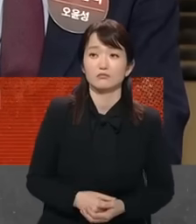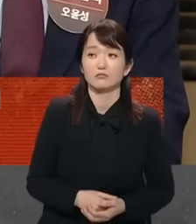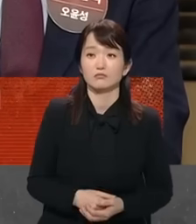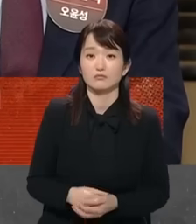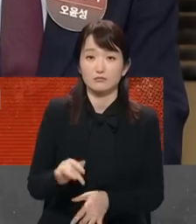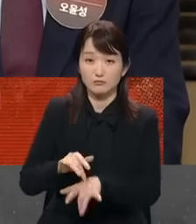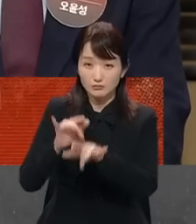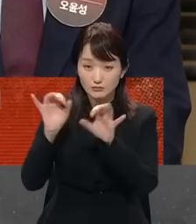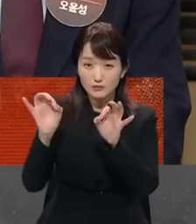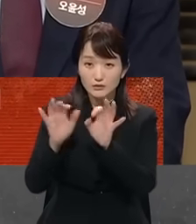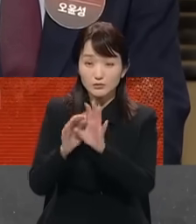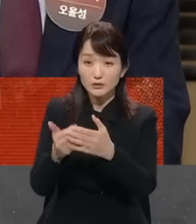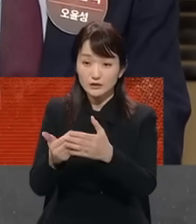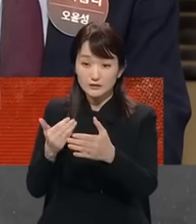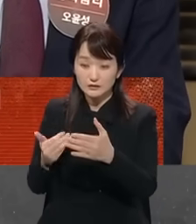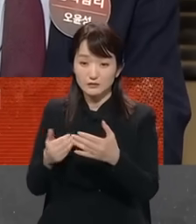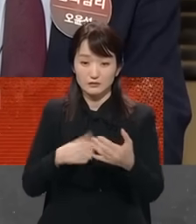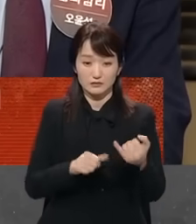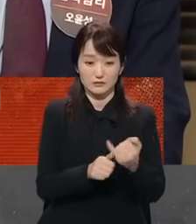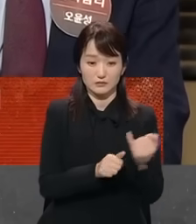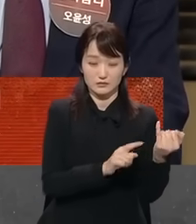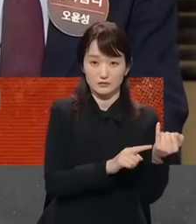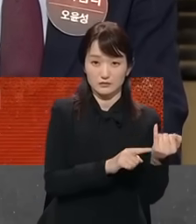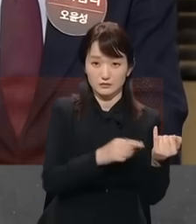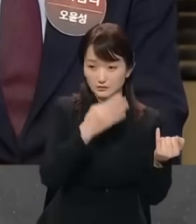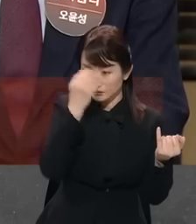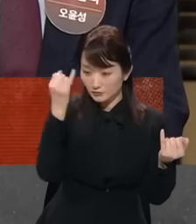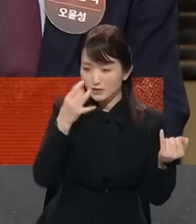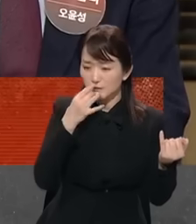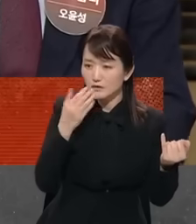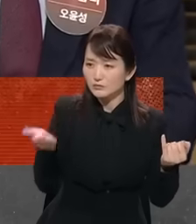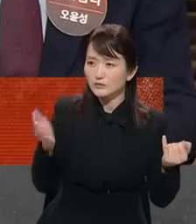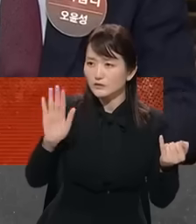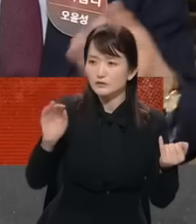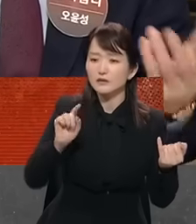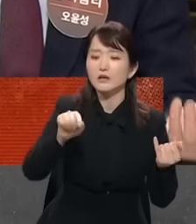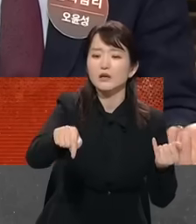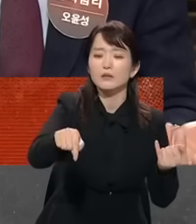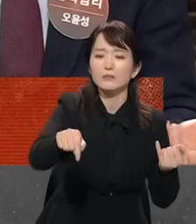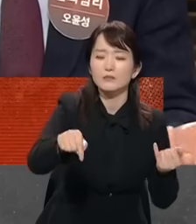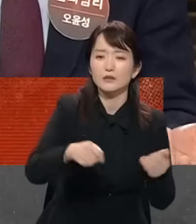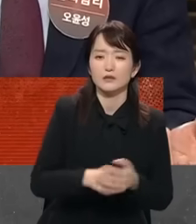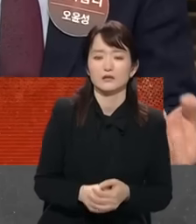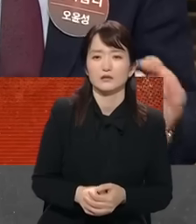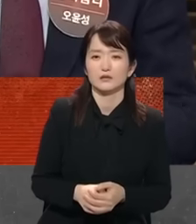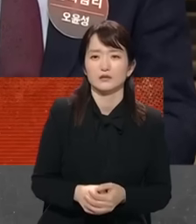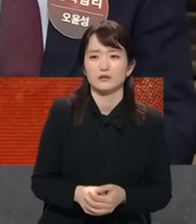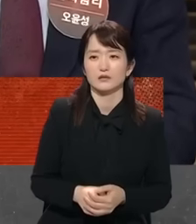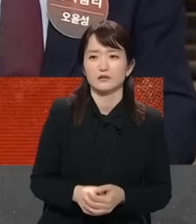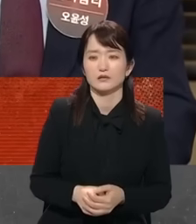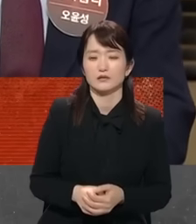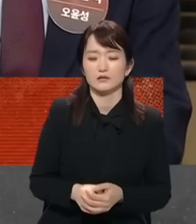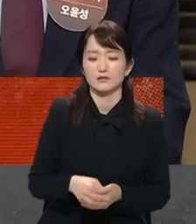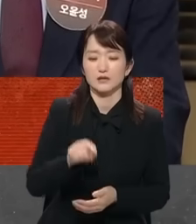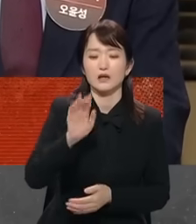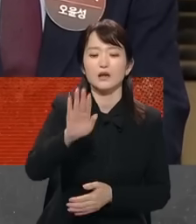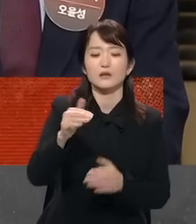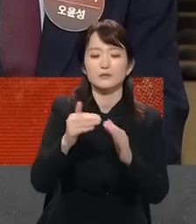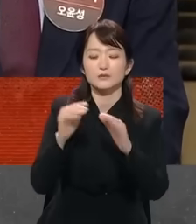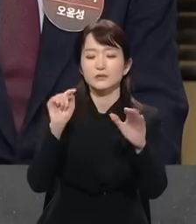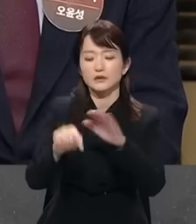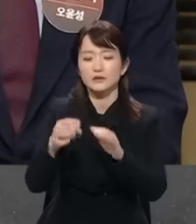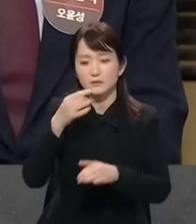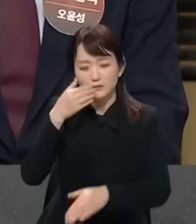실종 직전에 며느리가이 할머니 밥을 주지 않아서 앞집에서 할머니가 밥을 갖다가 얻어 먹기도 했 라고 하는 이런